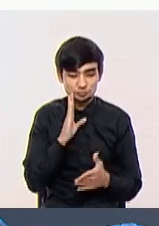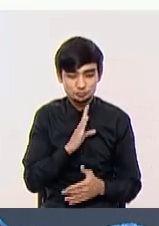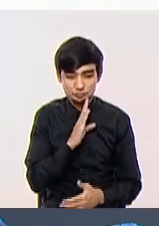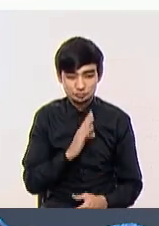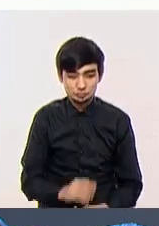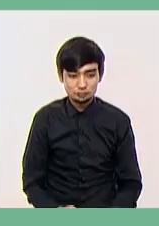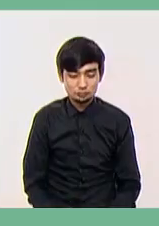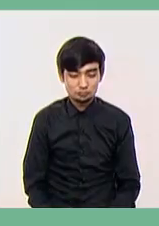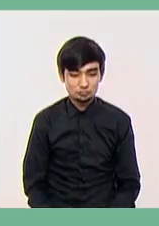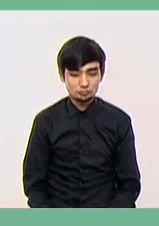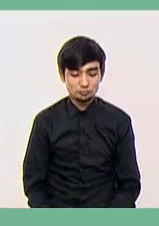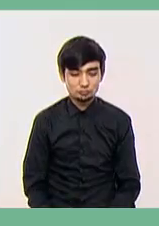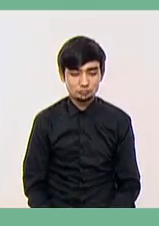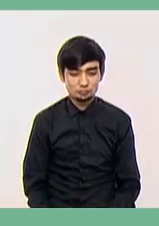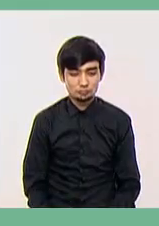екен.